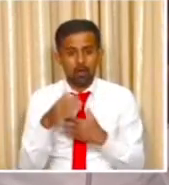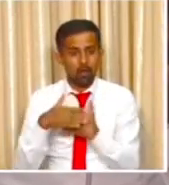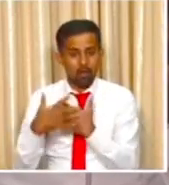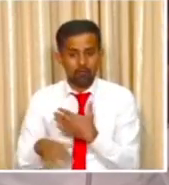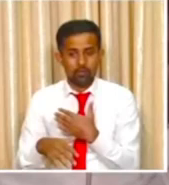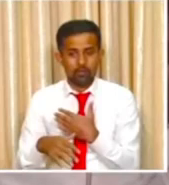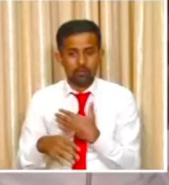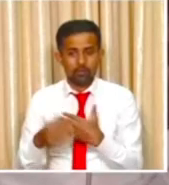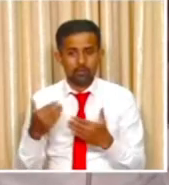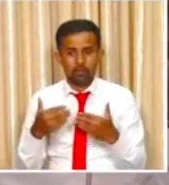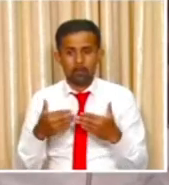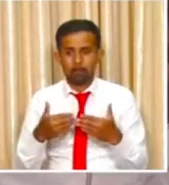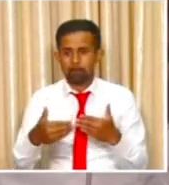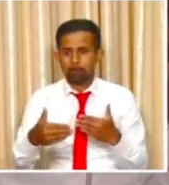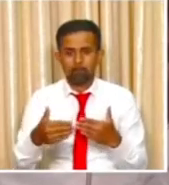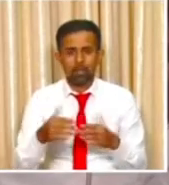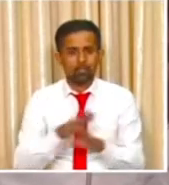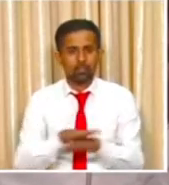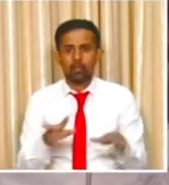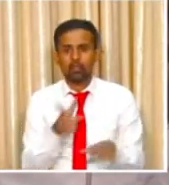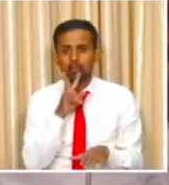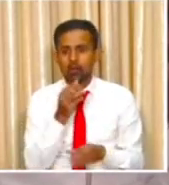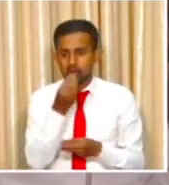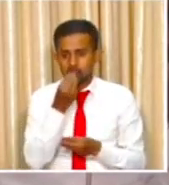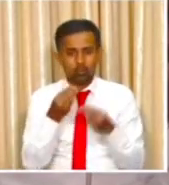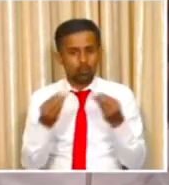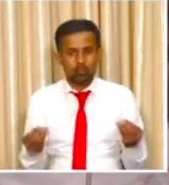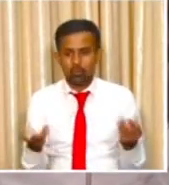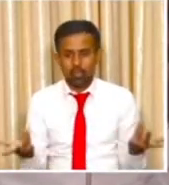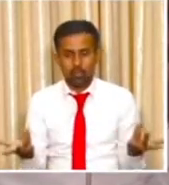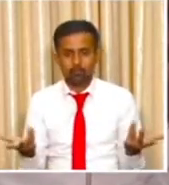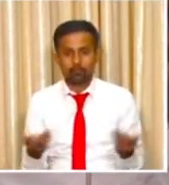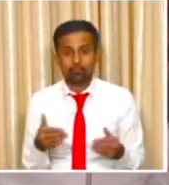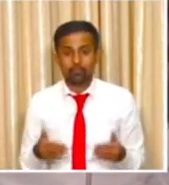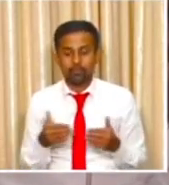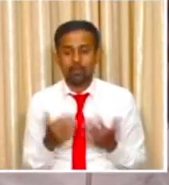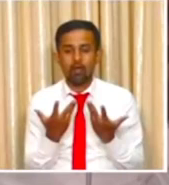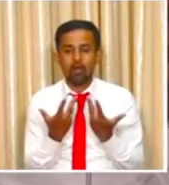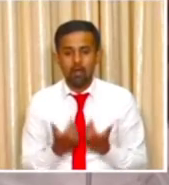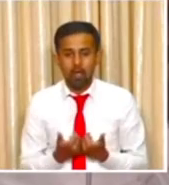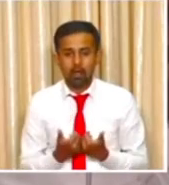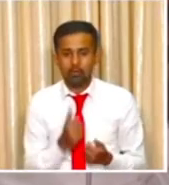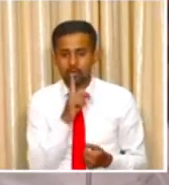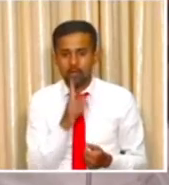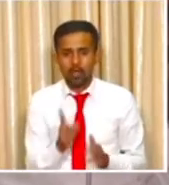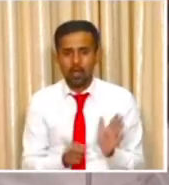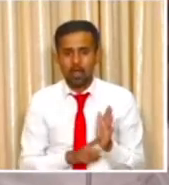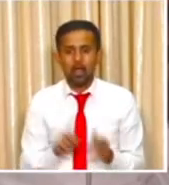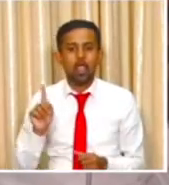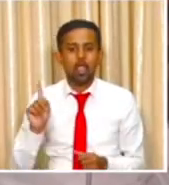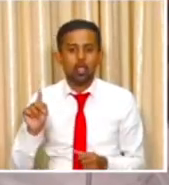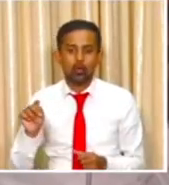මෙහා මම දන්න තරමින් නම් සියලුම දරුවන්ට දිවාහාරය දුන්නේ නෑ හරි දැනට දෙන ප්‍රමාණය මම සඳහන් කළේ ලක්ෂ